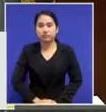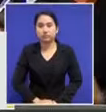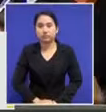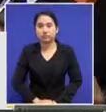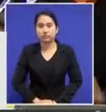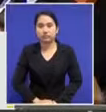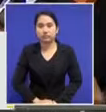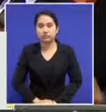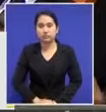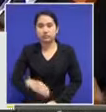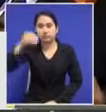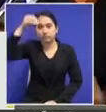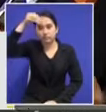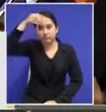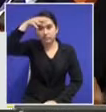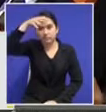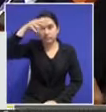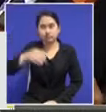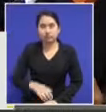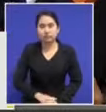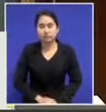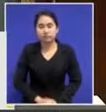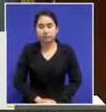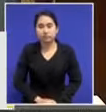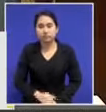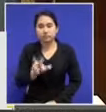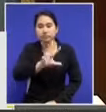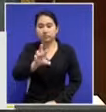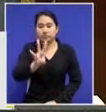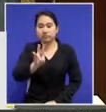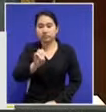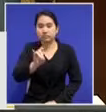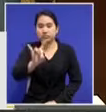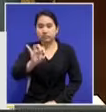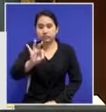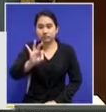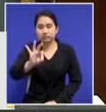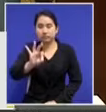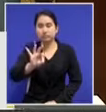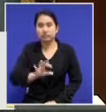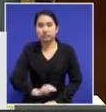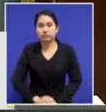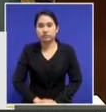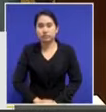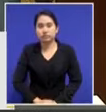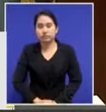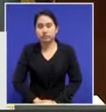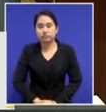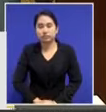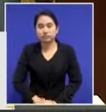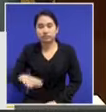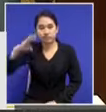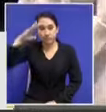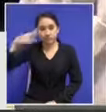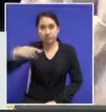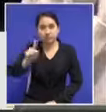ร คุณธนาธรจึงรุ่งเรืองกิจครับ 379นายพีรพันธ์สาลีรัฐวิภาค พลเอก